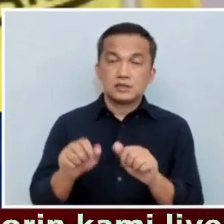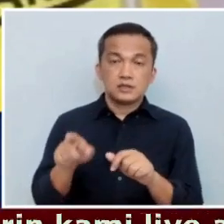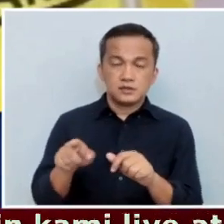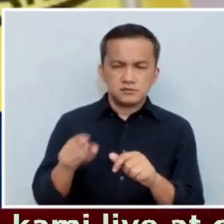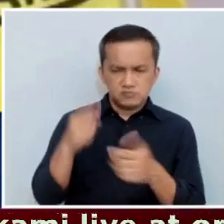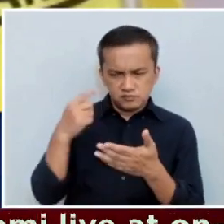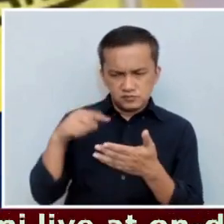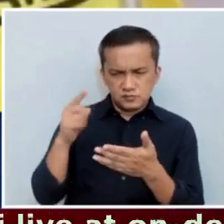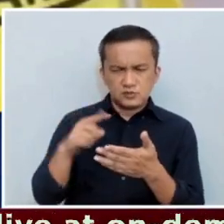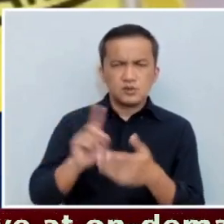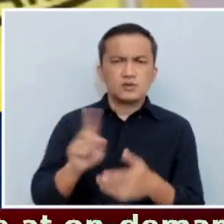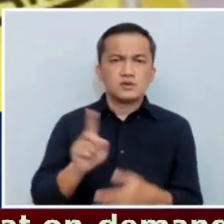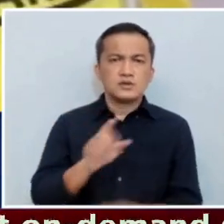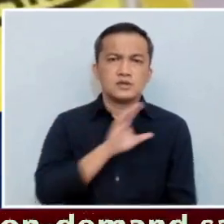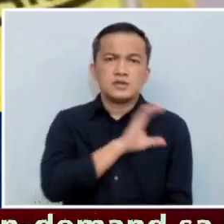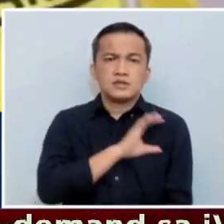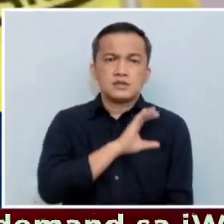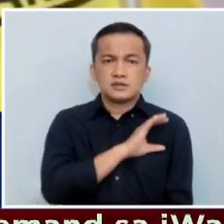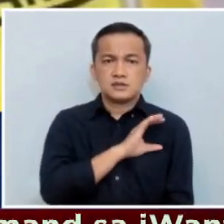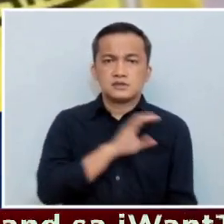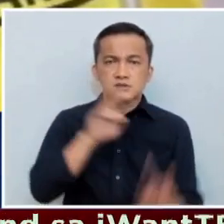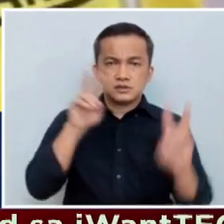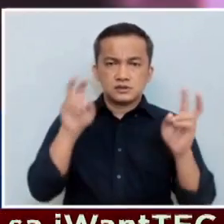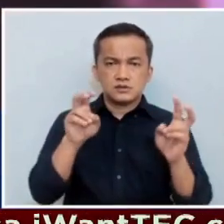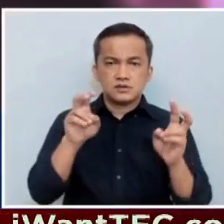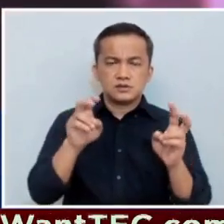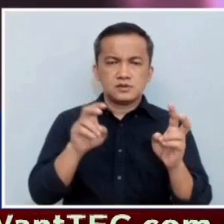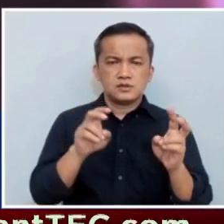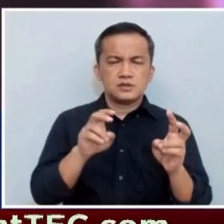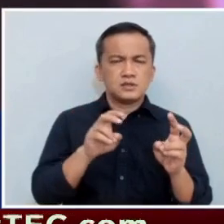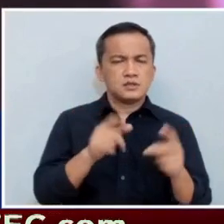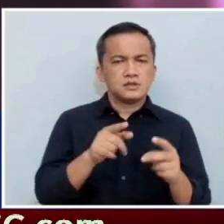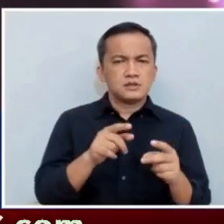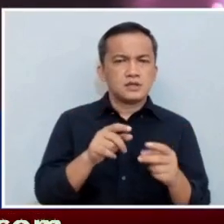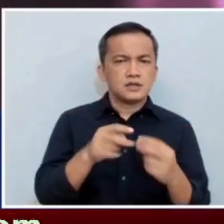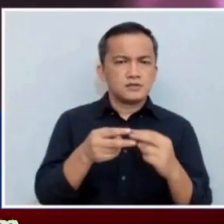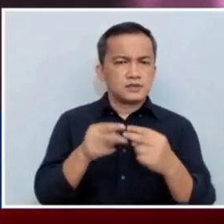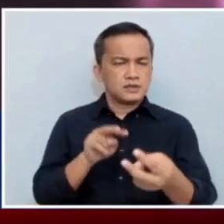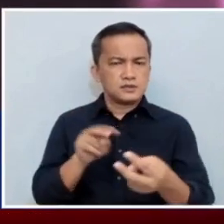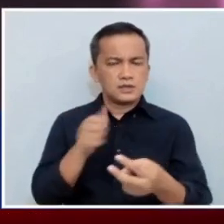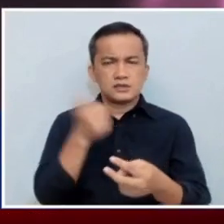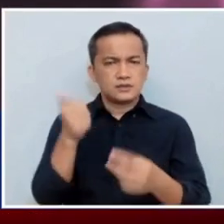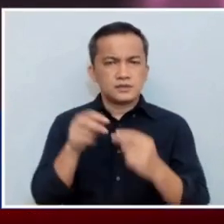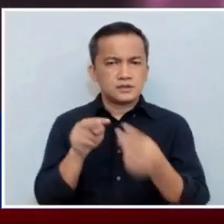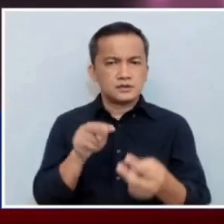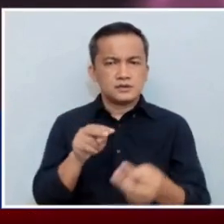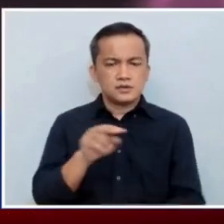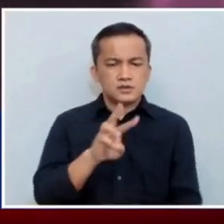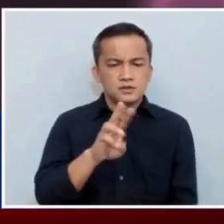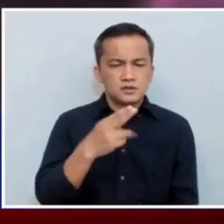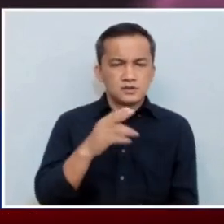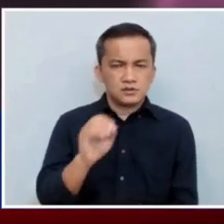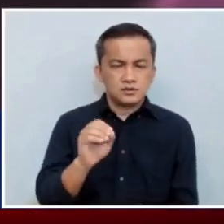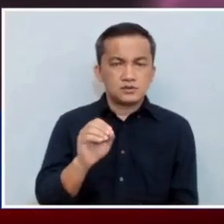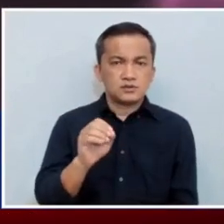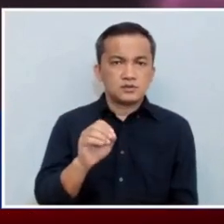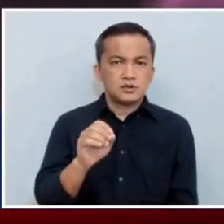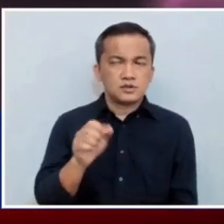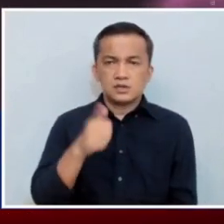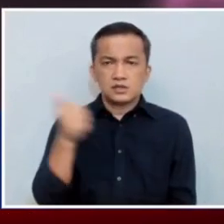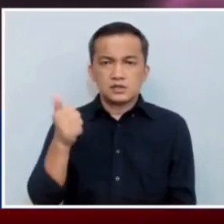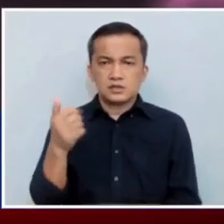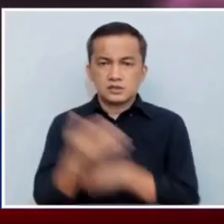ba yung karakteristik ng sinasabi nitong XE na variant? Ang sinasabi po ngayon ng WHO at saka ng ibang mga